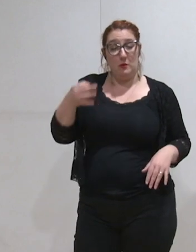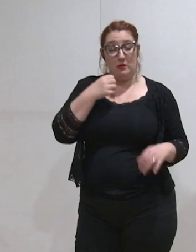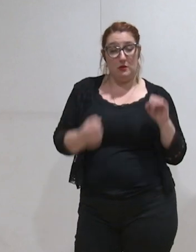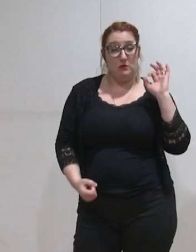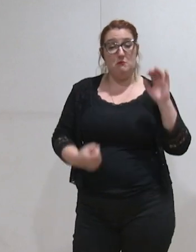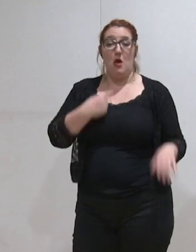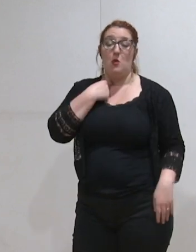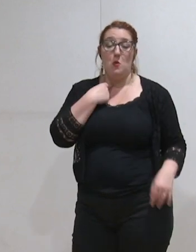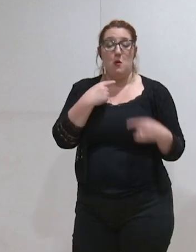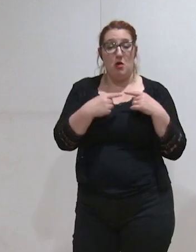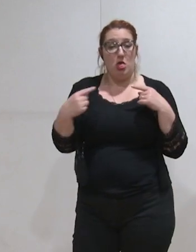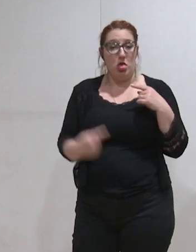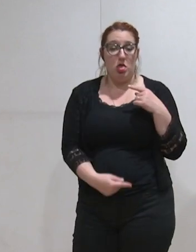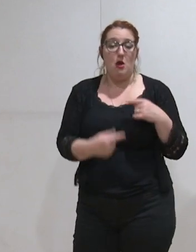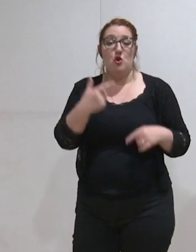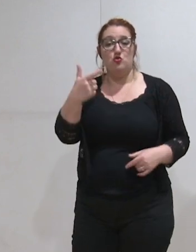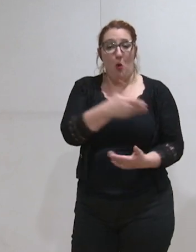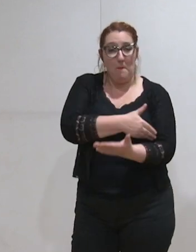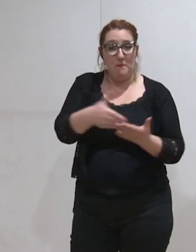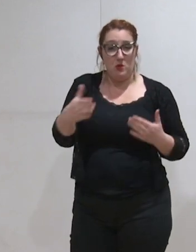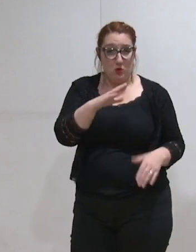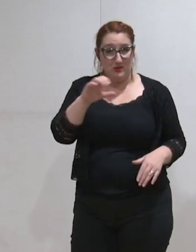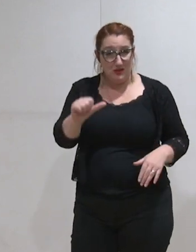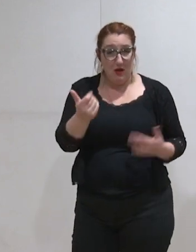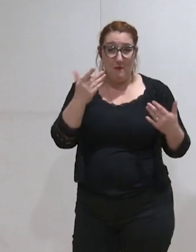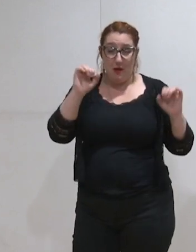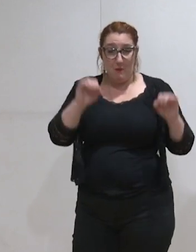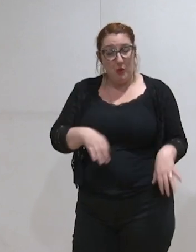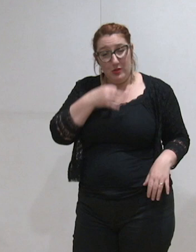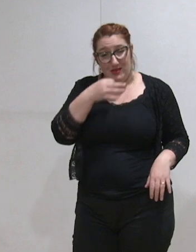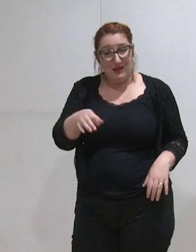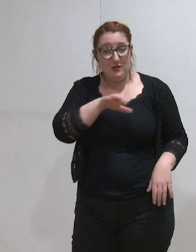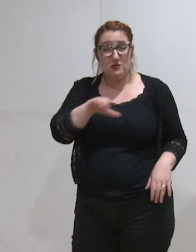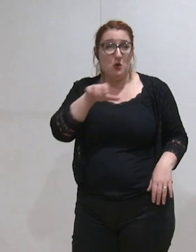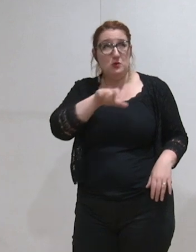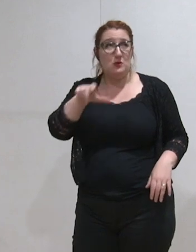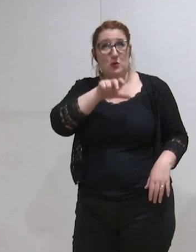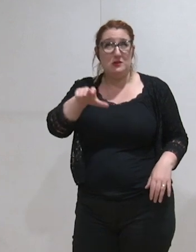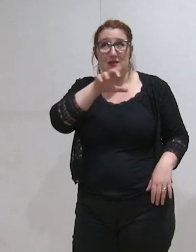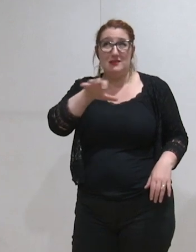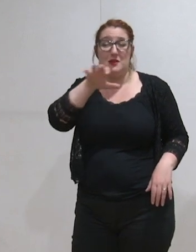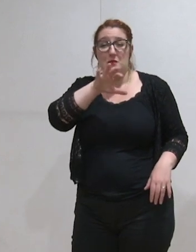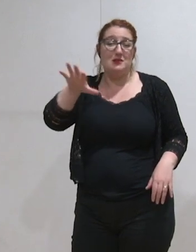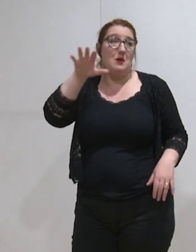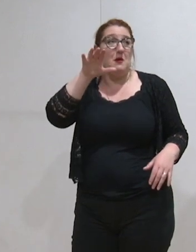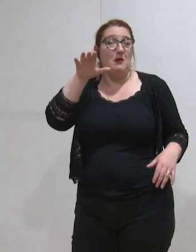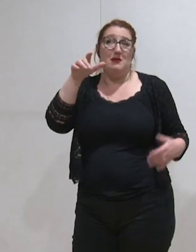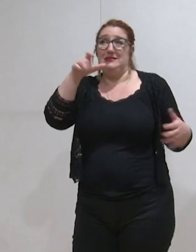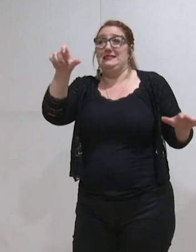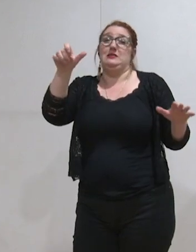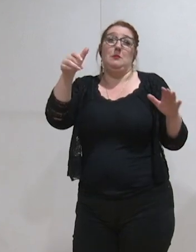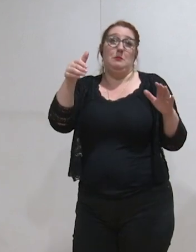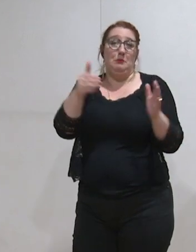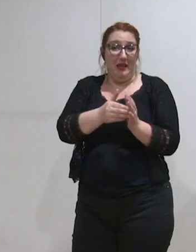d'affaires mais des centaines de milliers d'euros de marge parce que que le modèle d'Alpexpo il repose